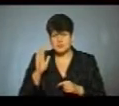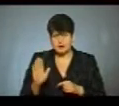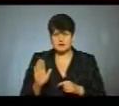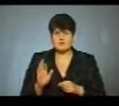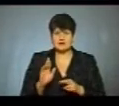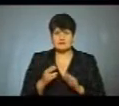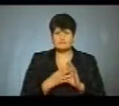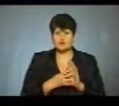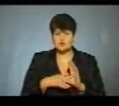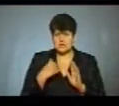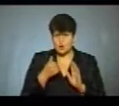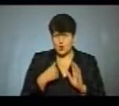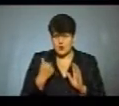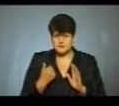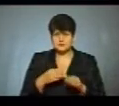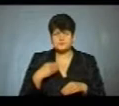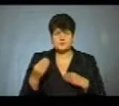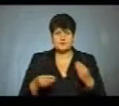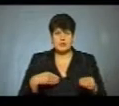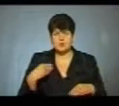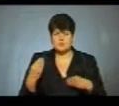в 90-х роках роздавали